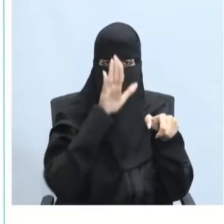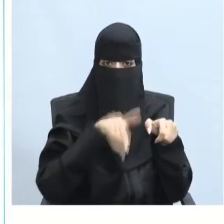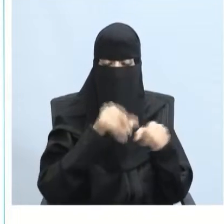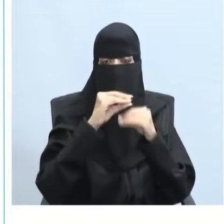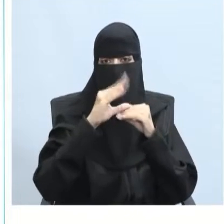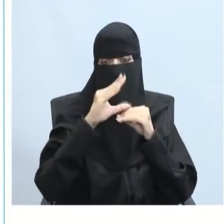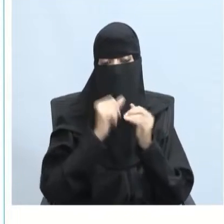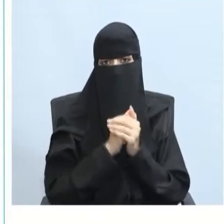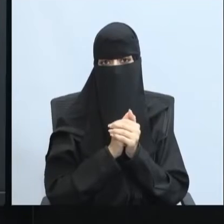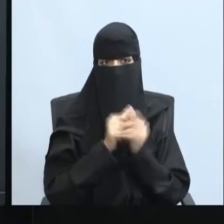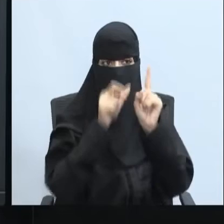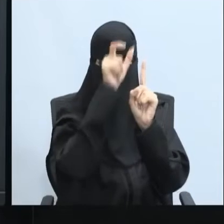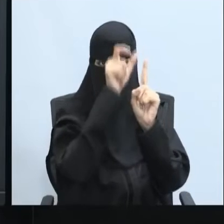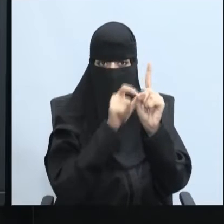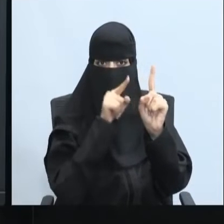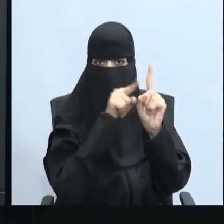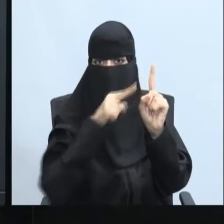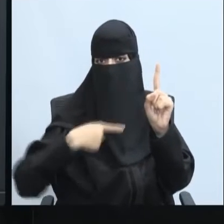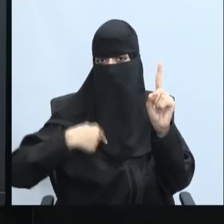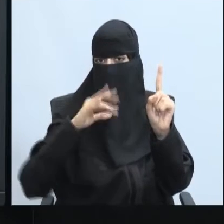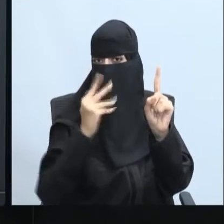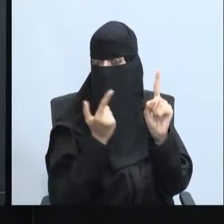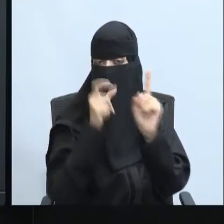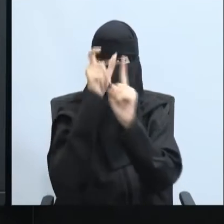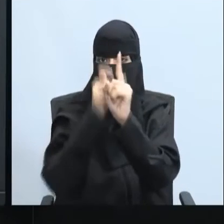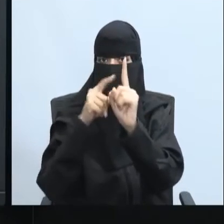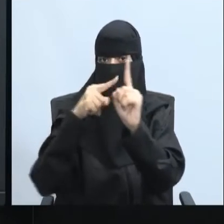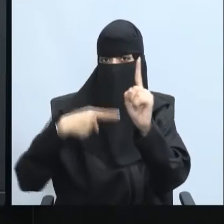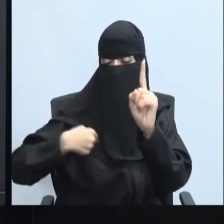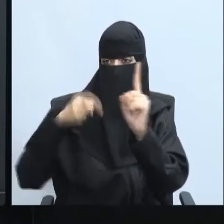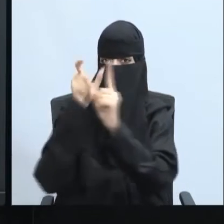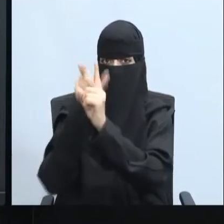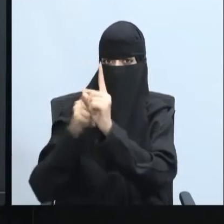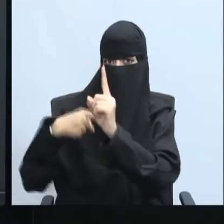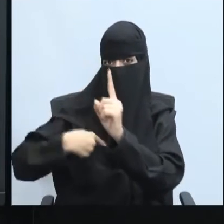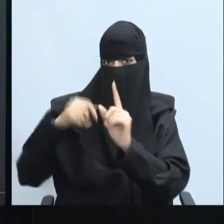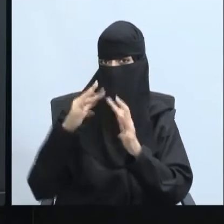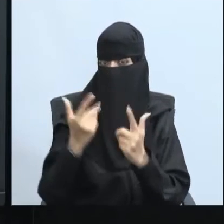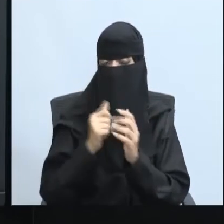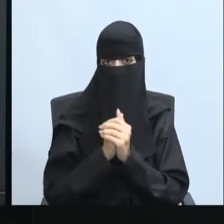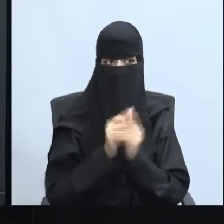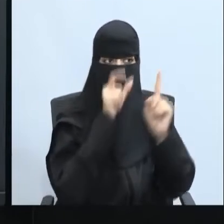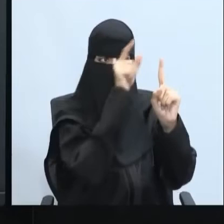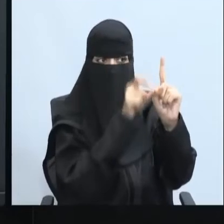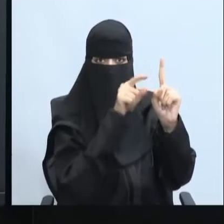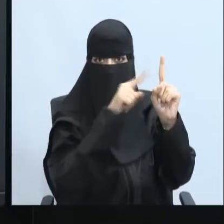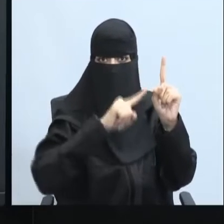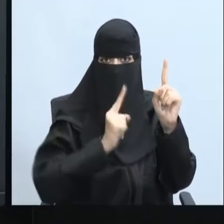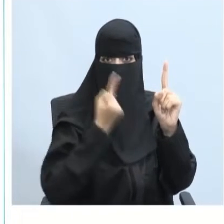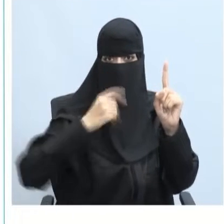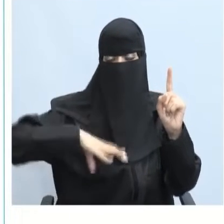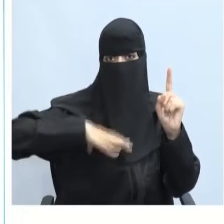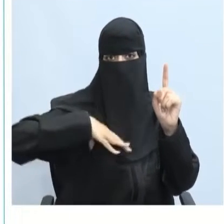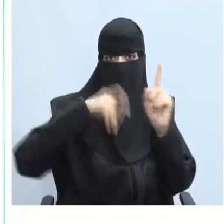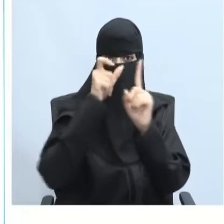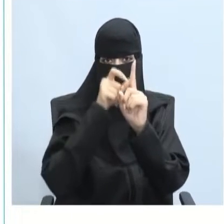للمشروع نبحث عن المسميات الوظيفيه التي تاجها المشروع مثل مدير المشروع مدير